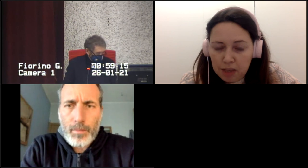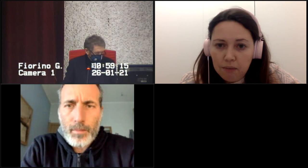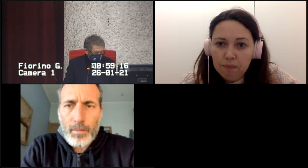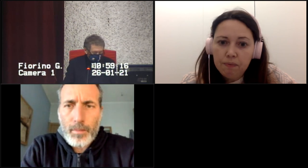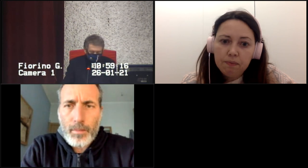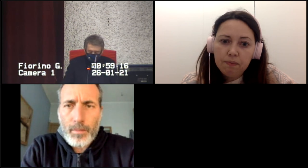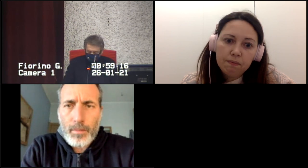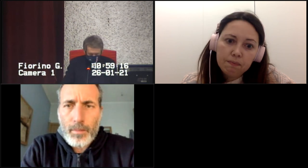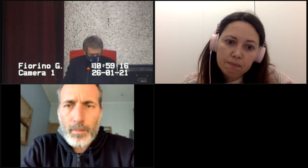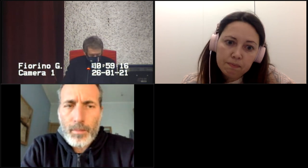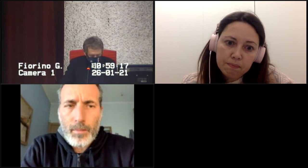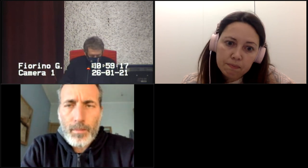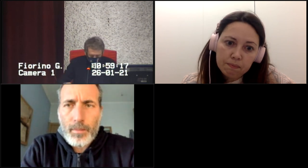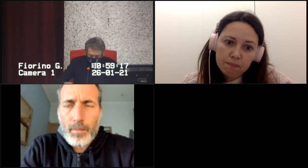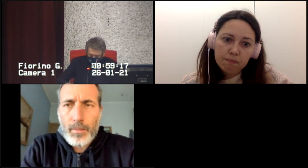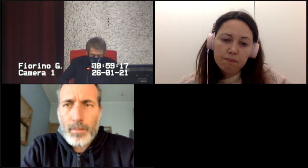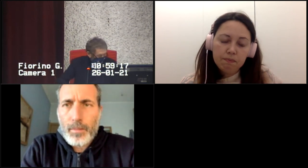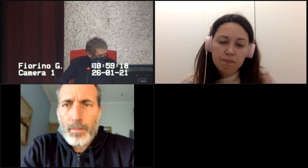Grazie mille.